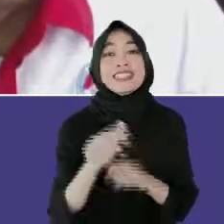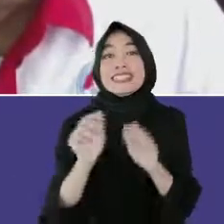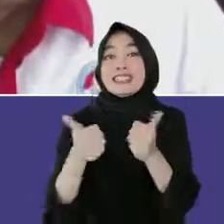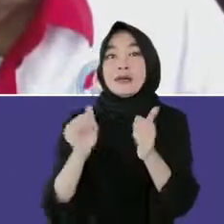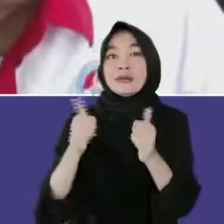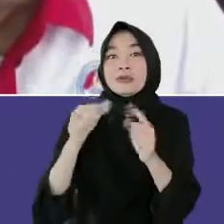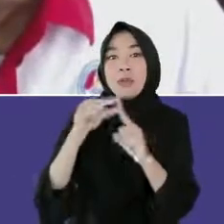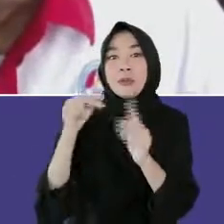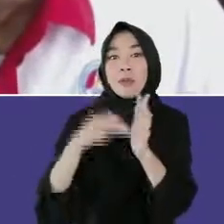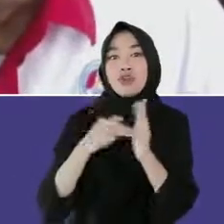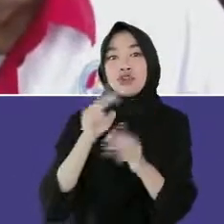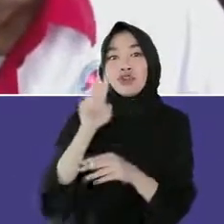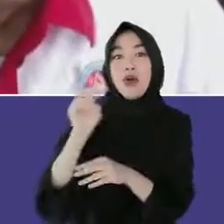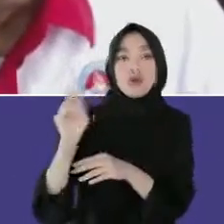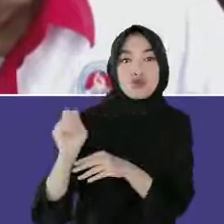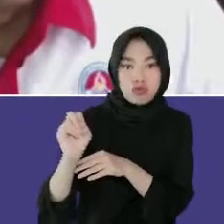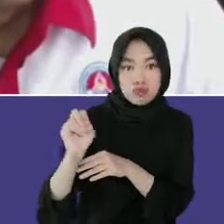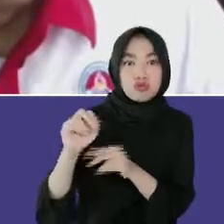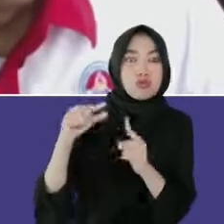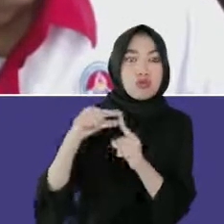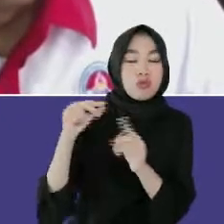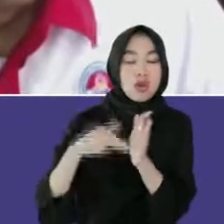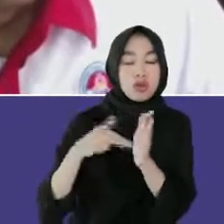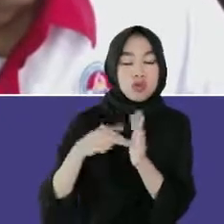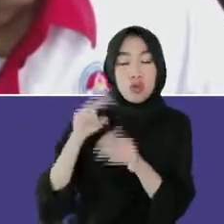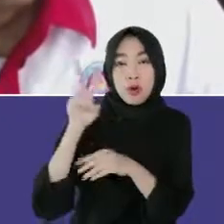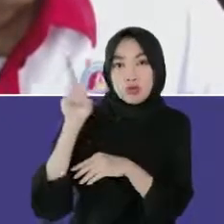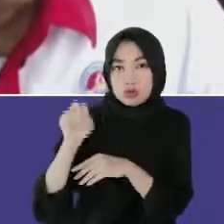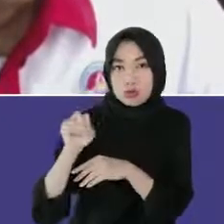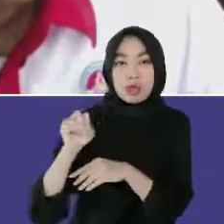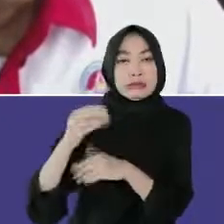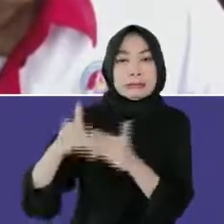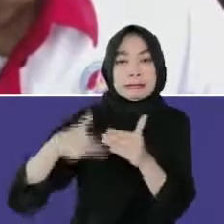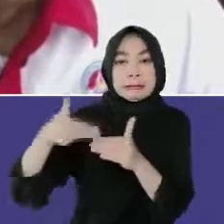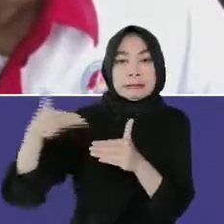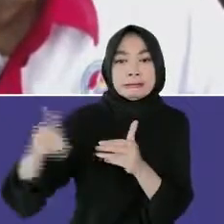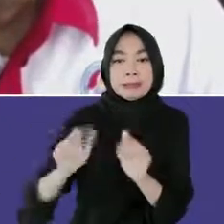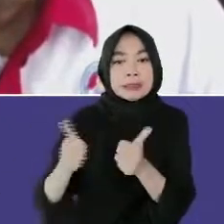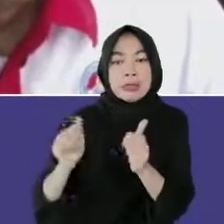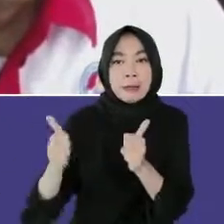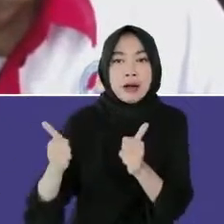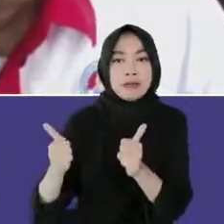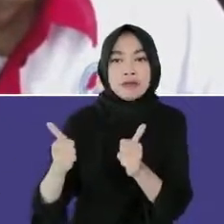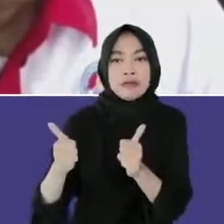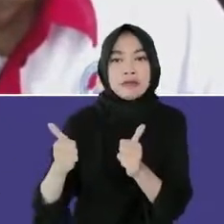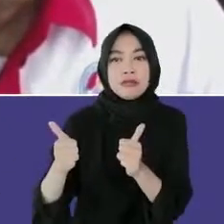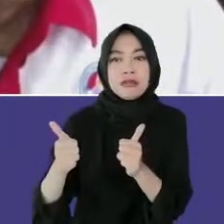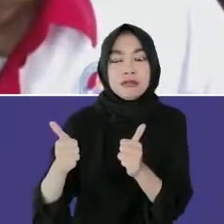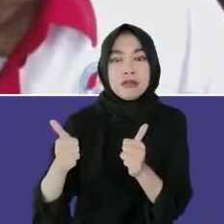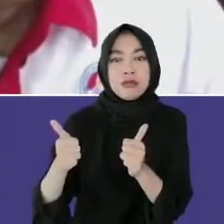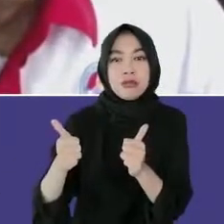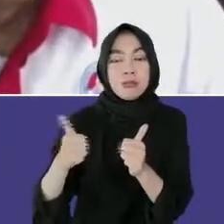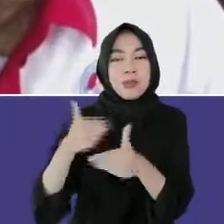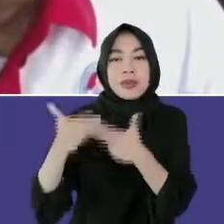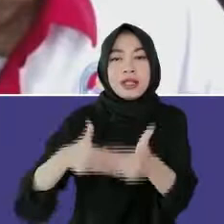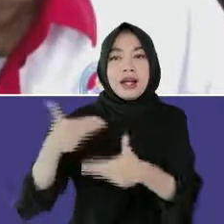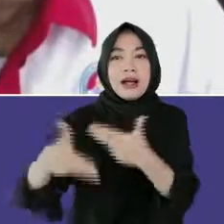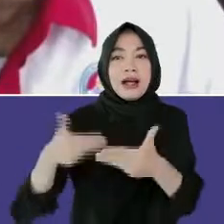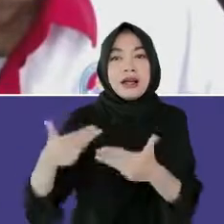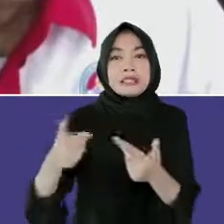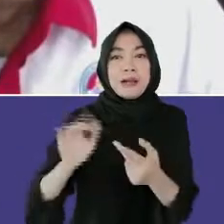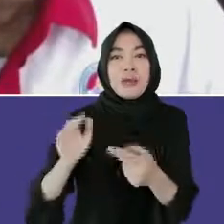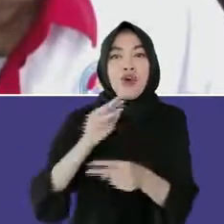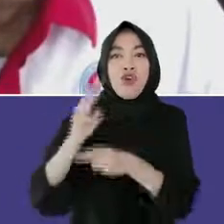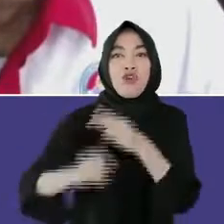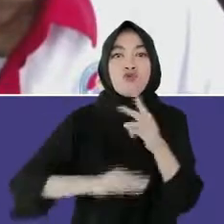iPhone ke-20 dan tentu saja banyak juga yang bertanya tentang PHBS kesiapan dalam konteks penyelenggaraan buat